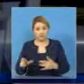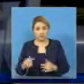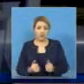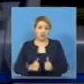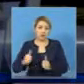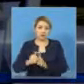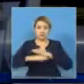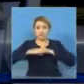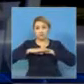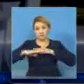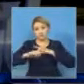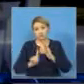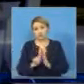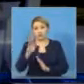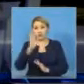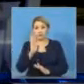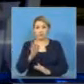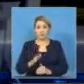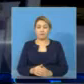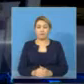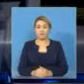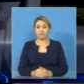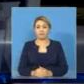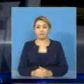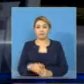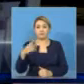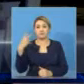алғашқы сахнасы тұсаукесі болады олардың.